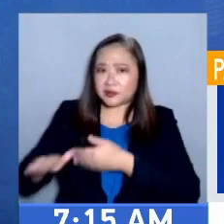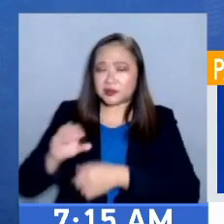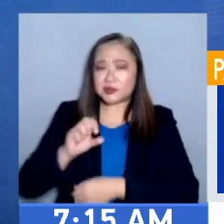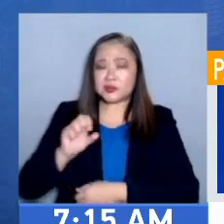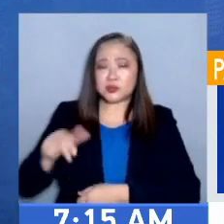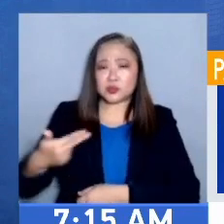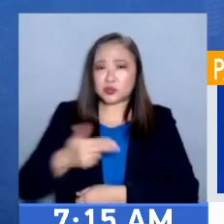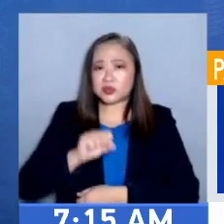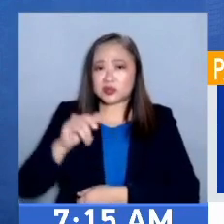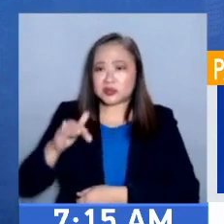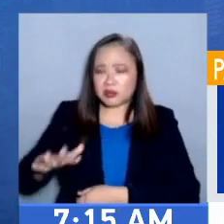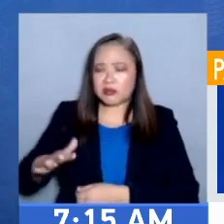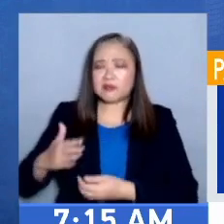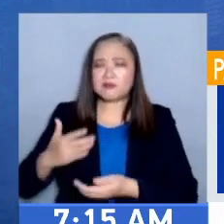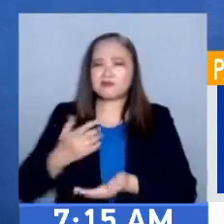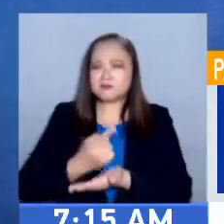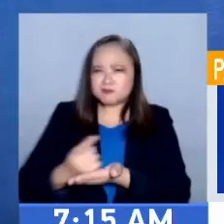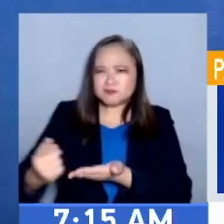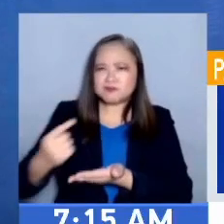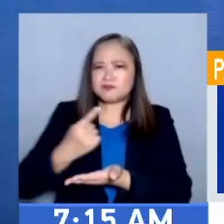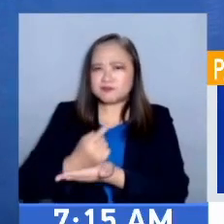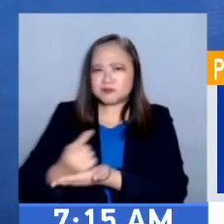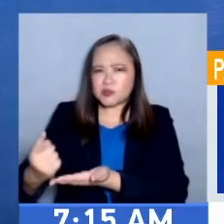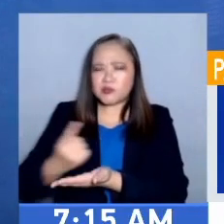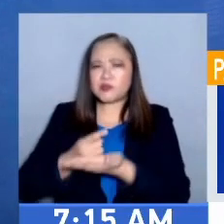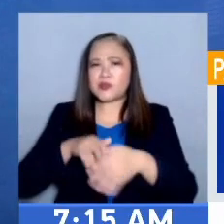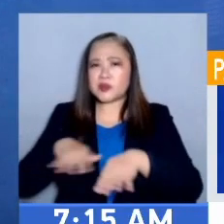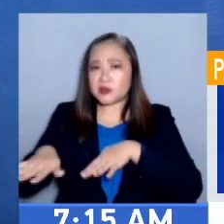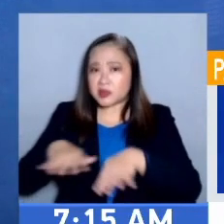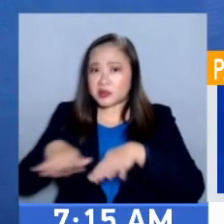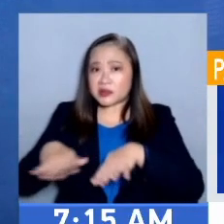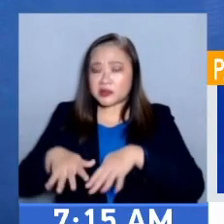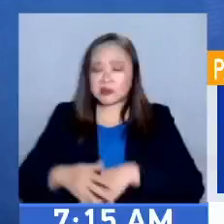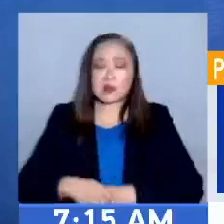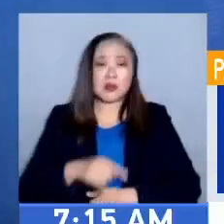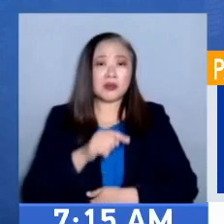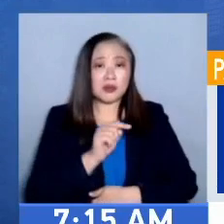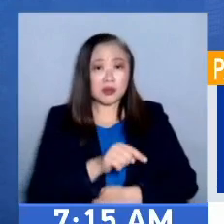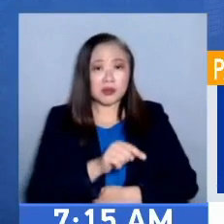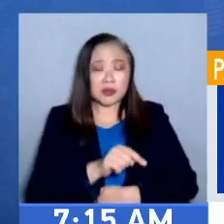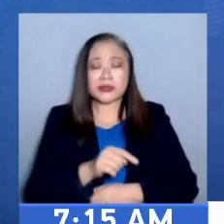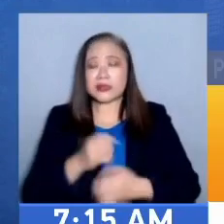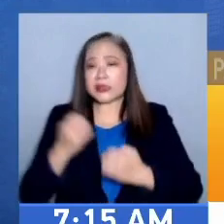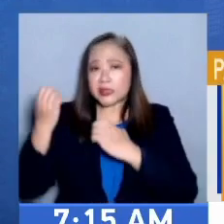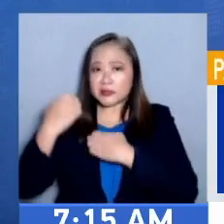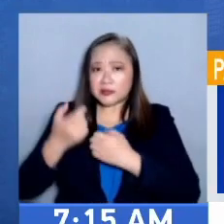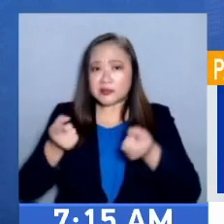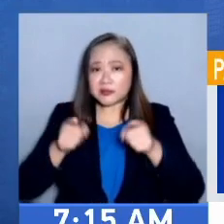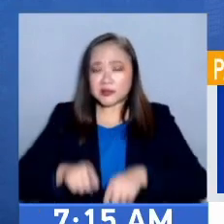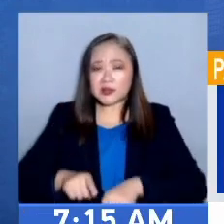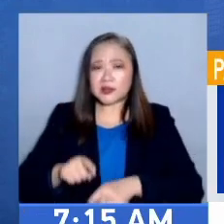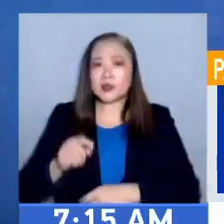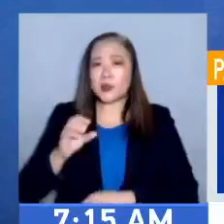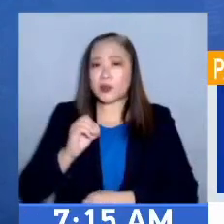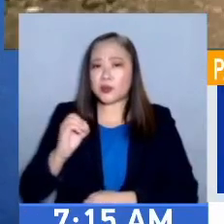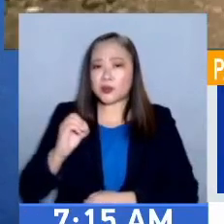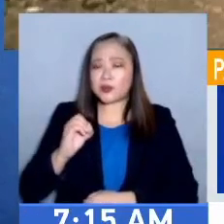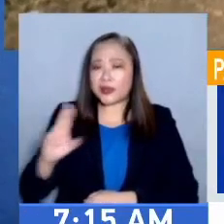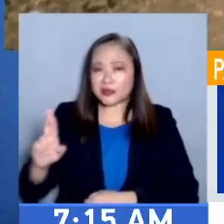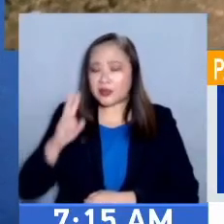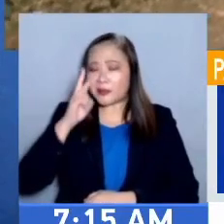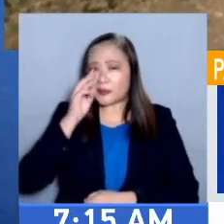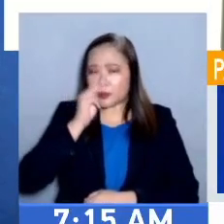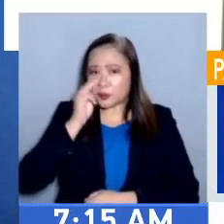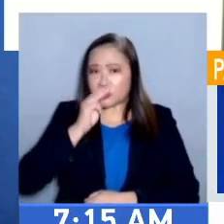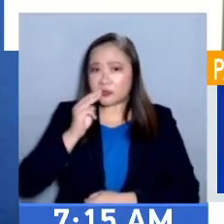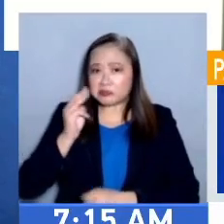weeks pa po ang sinasabi niyo ah ganito rin po ba yung aasahan natin dito sa nangyari sa Oriental Mindoro um dito sa Oriental